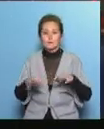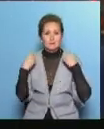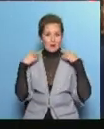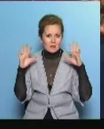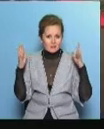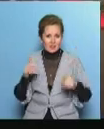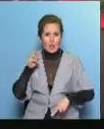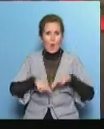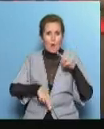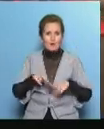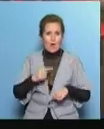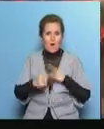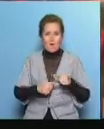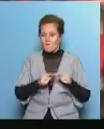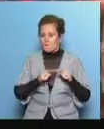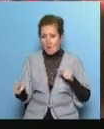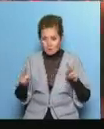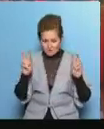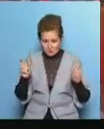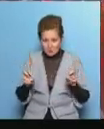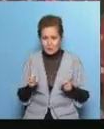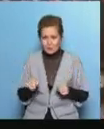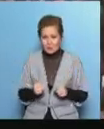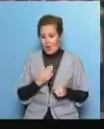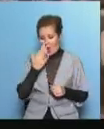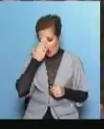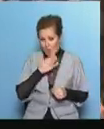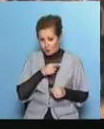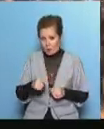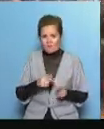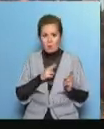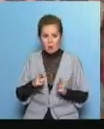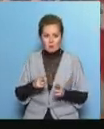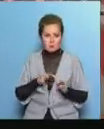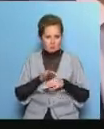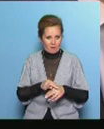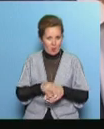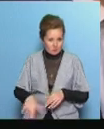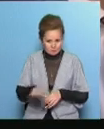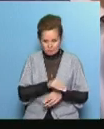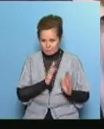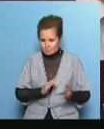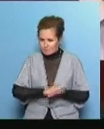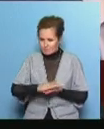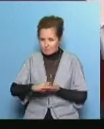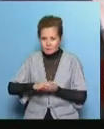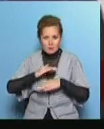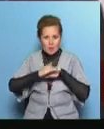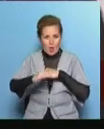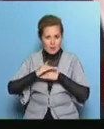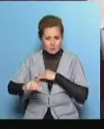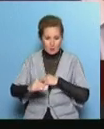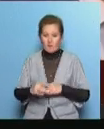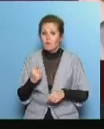века. И это не преувеличение. За лето в порядок привели почти половину дорог северной столицы Удмуртии. Впервые, наверное, за всю историю